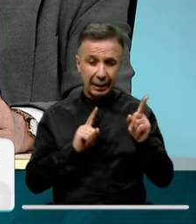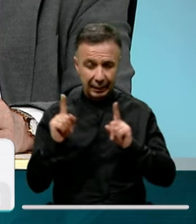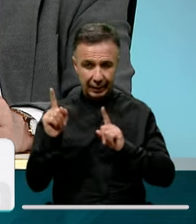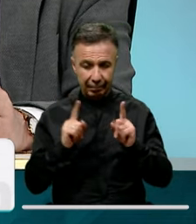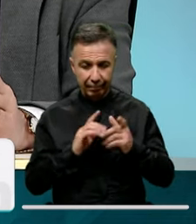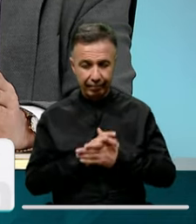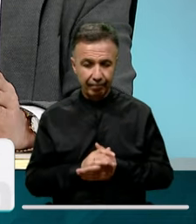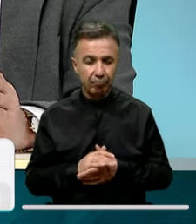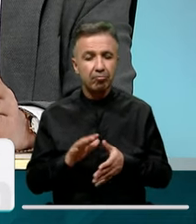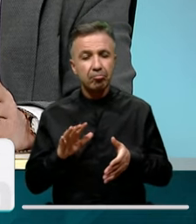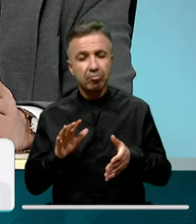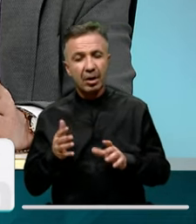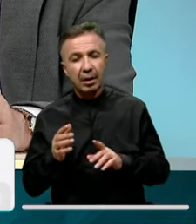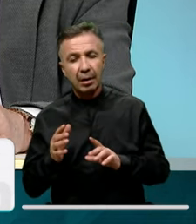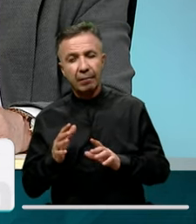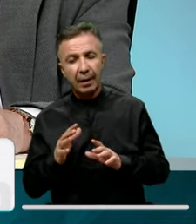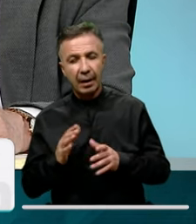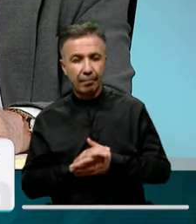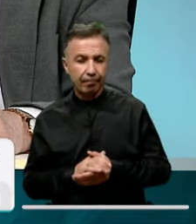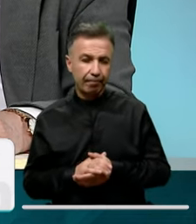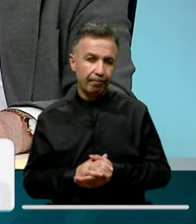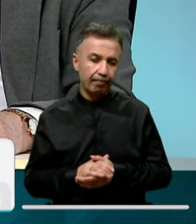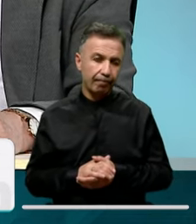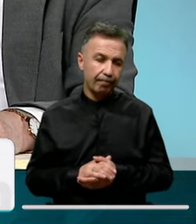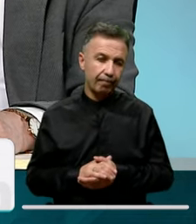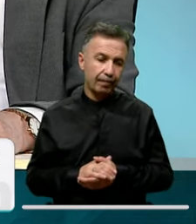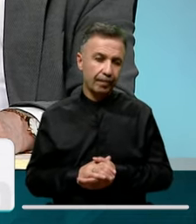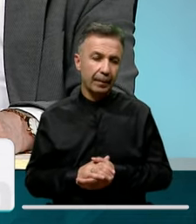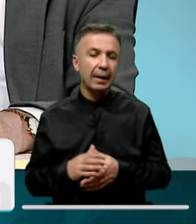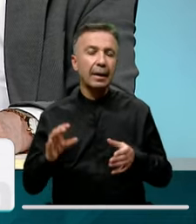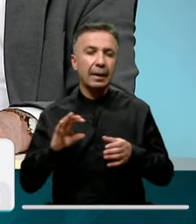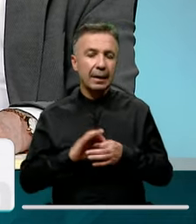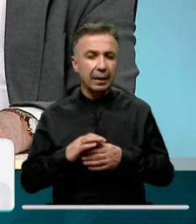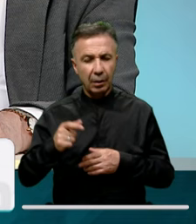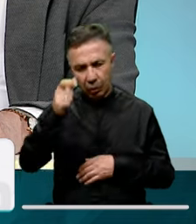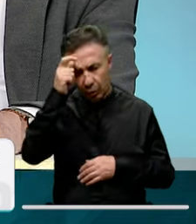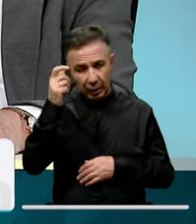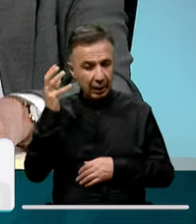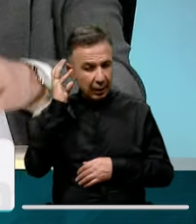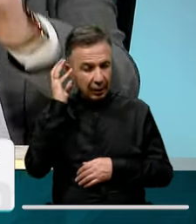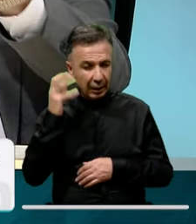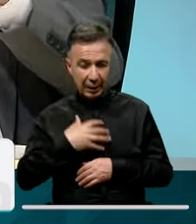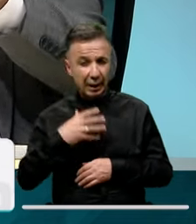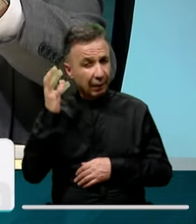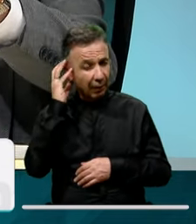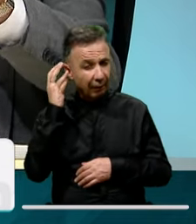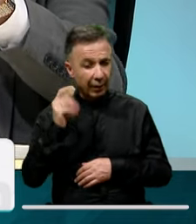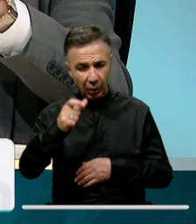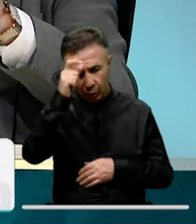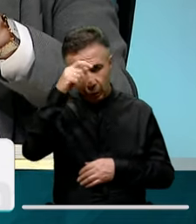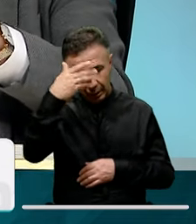üzerinden veya internet üzerinden ilgili kuruluşun yurt